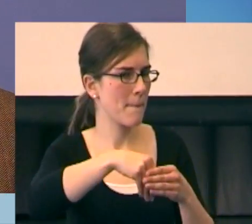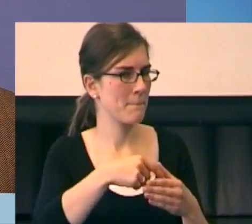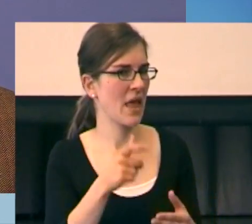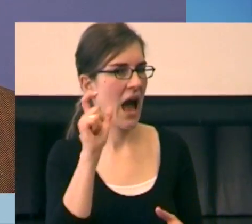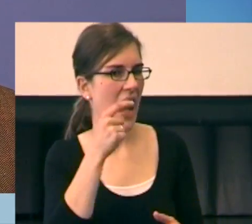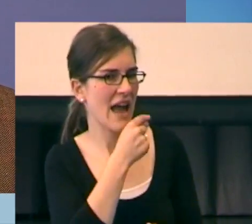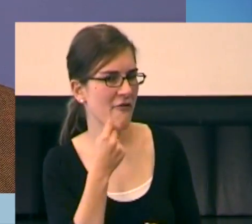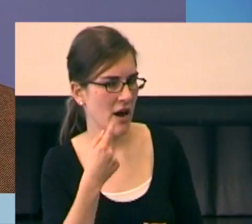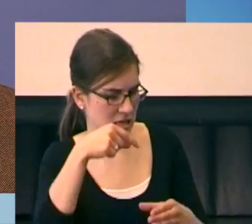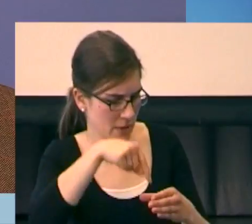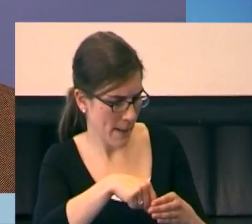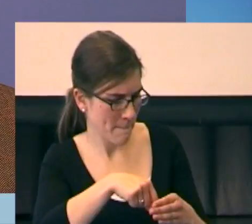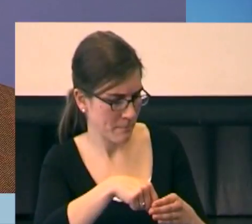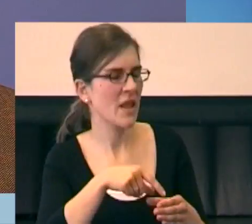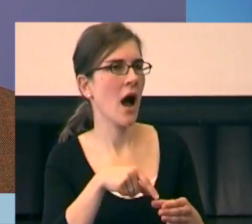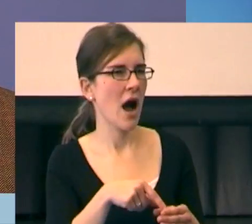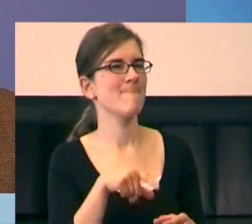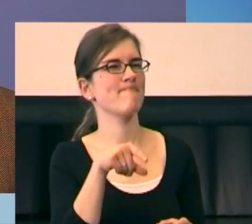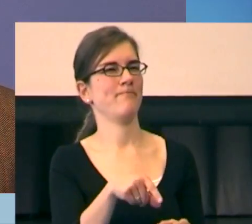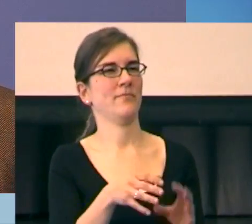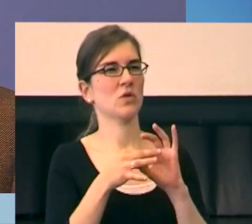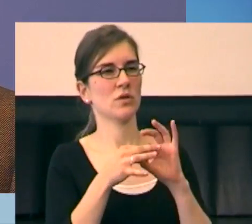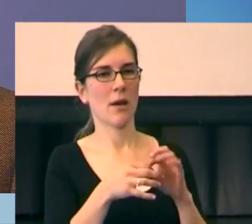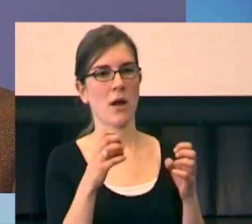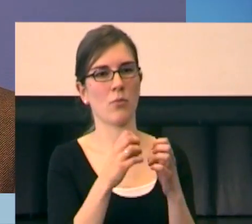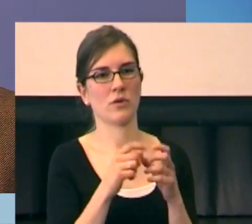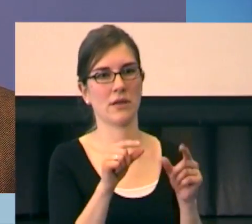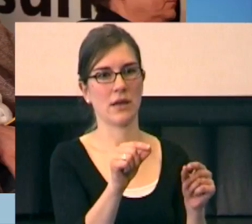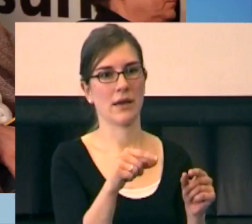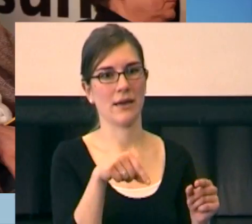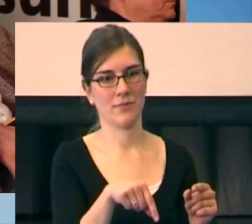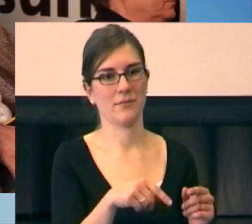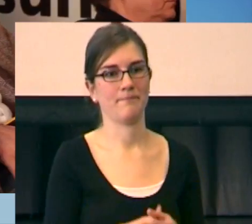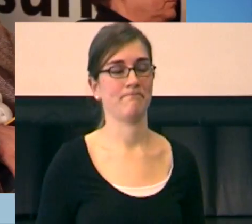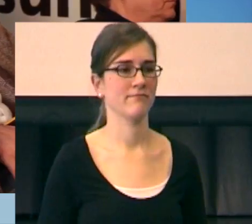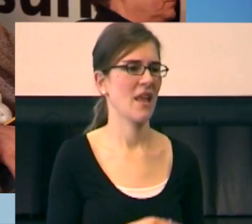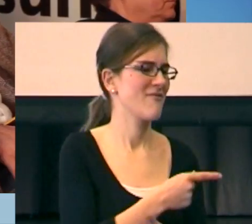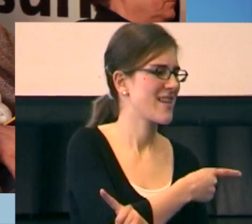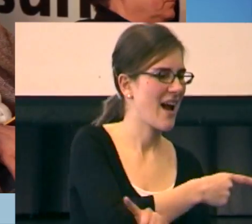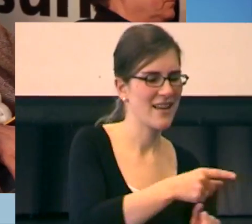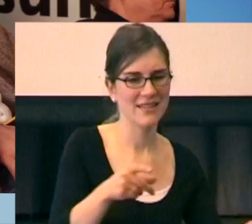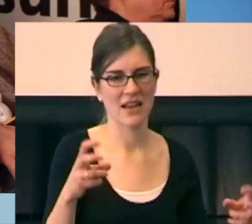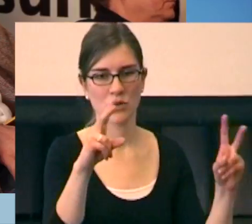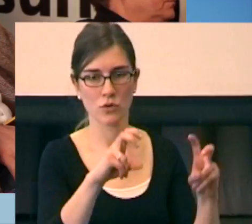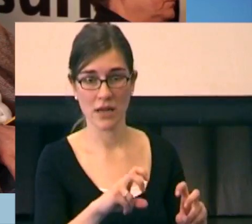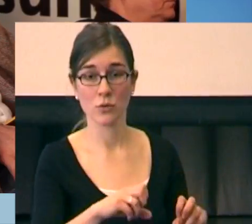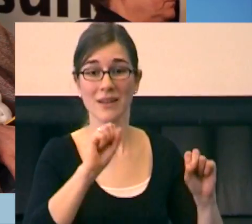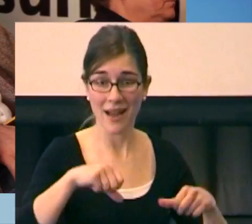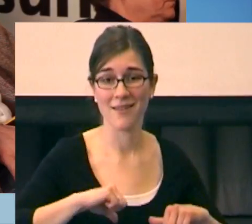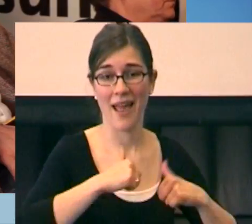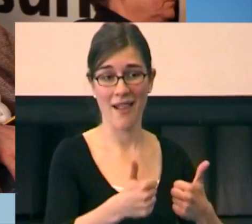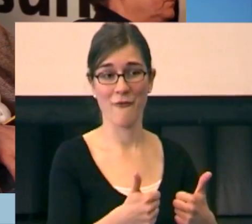für Prostatakrebs typisch ist, haben oder nicht haben. All das sind Untersuchungen, die uns helfen,